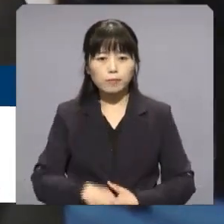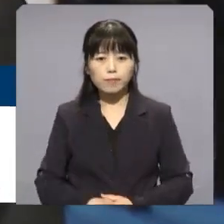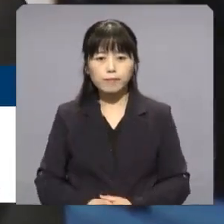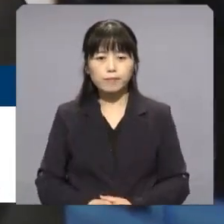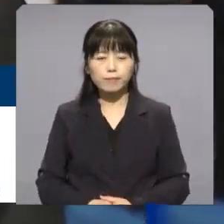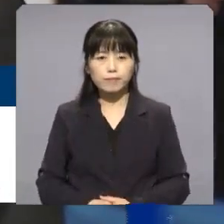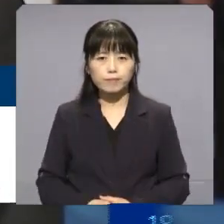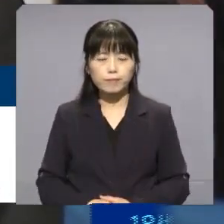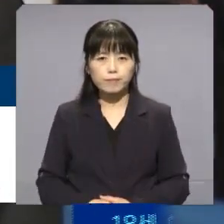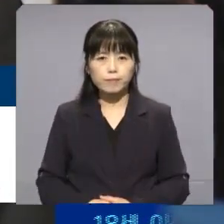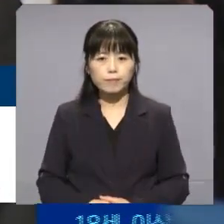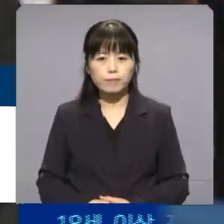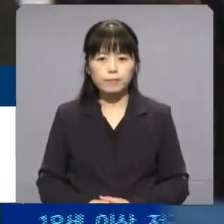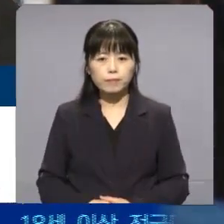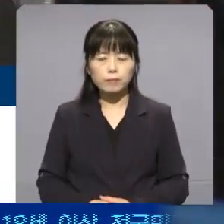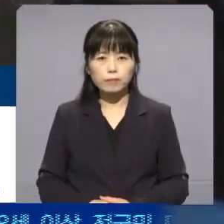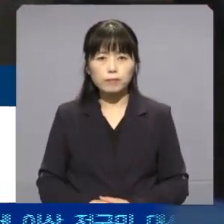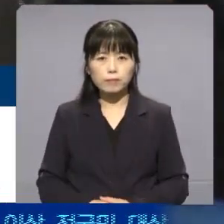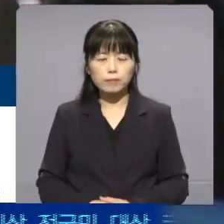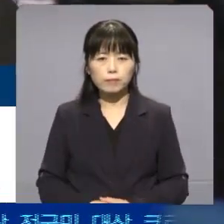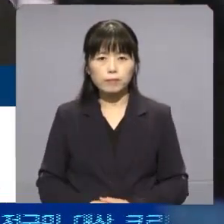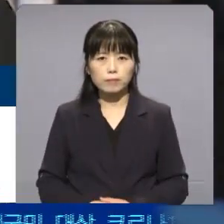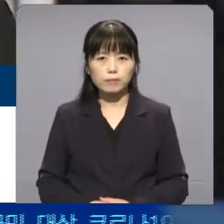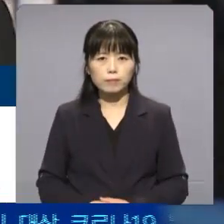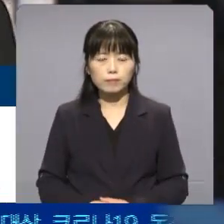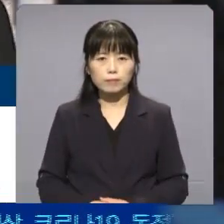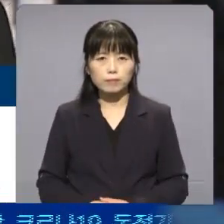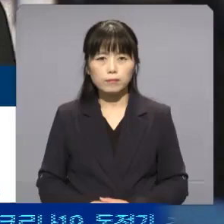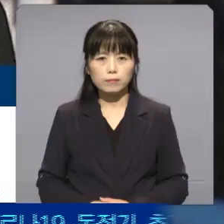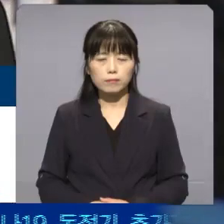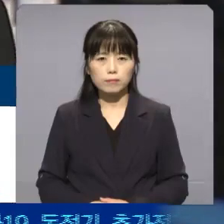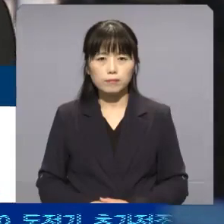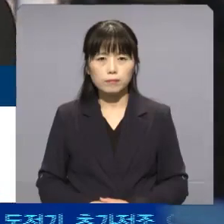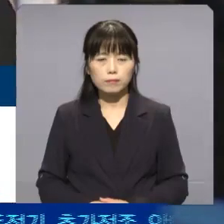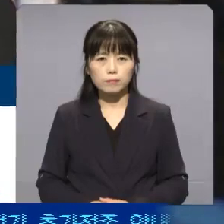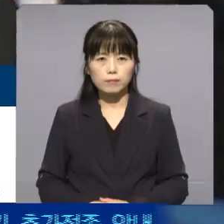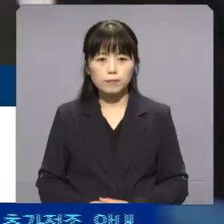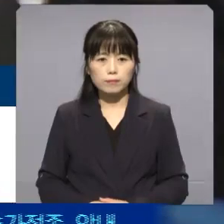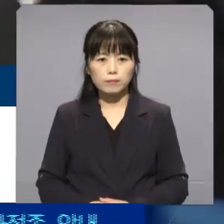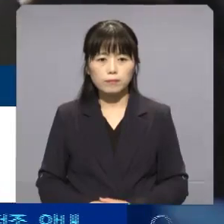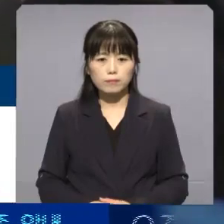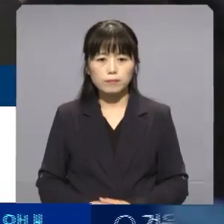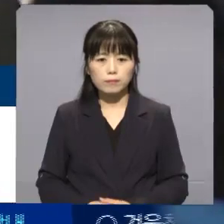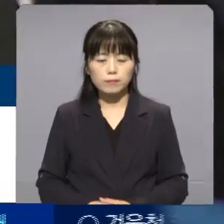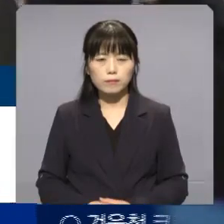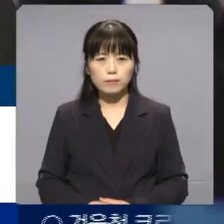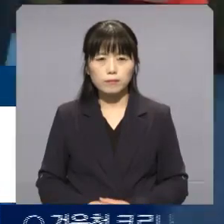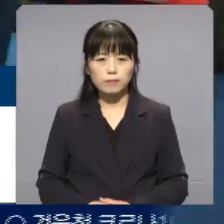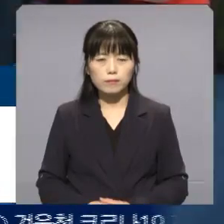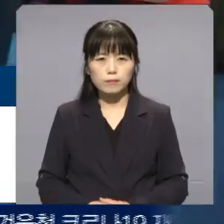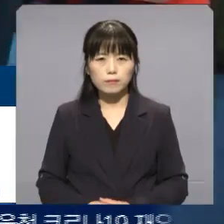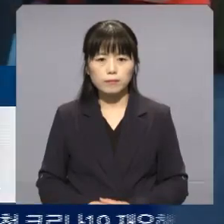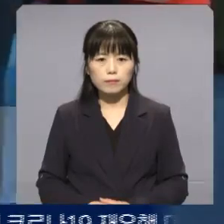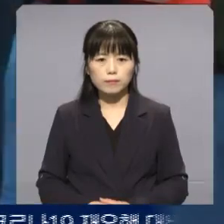started to know the needed for the Indonesian what kind of a fighter that we